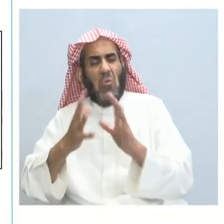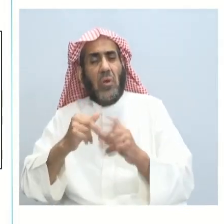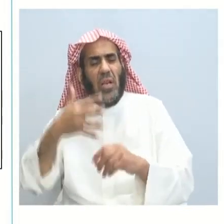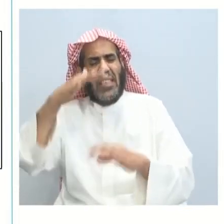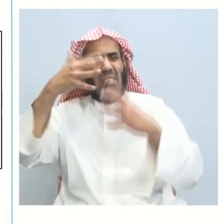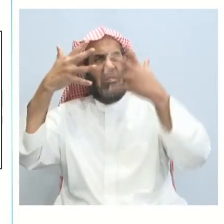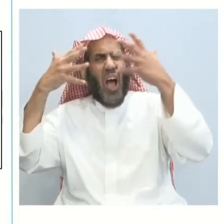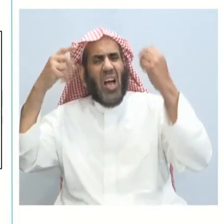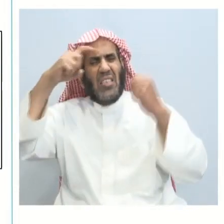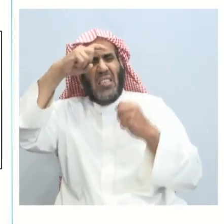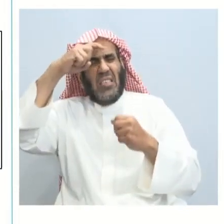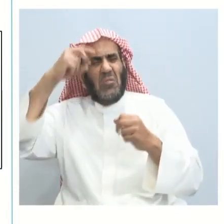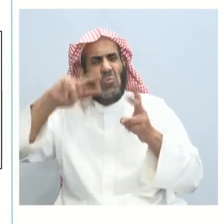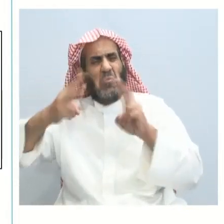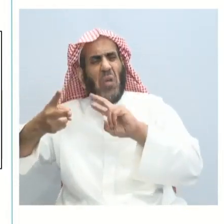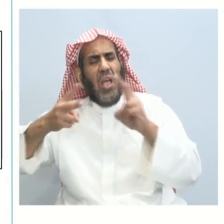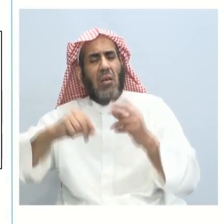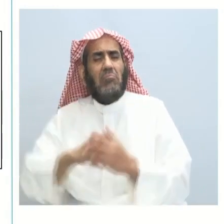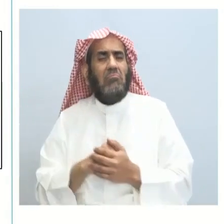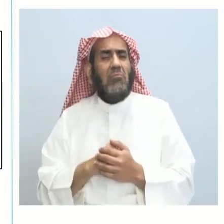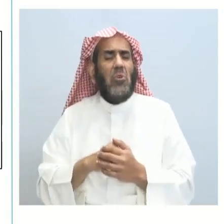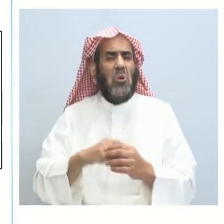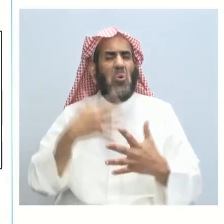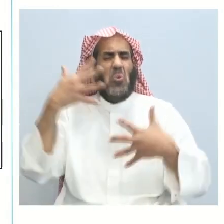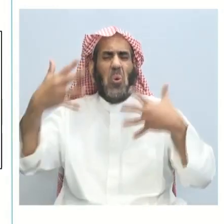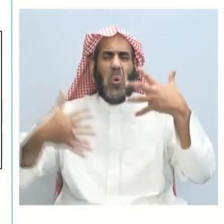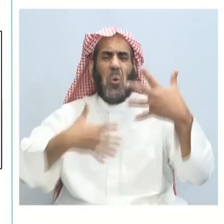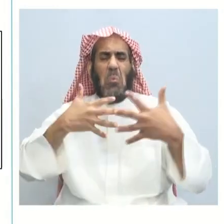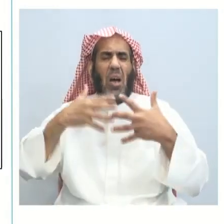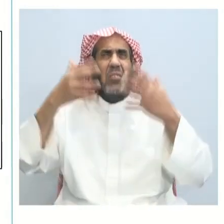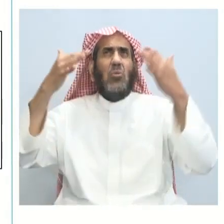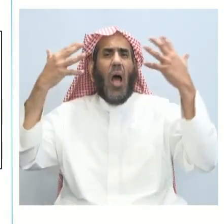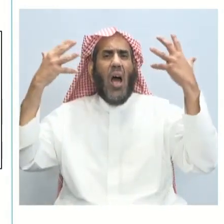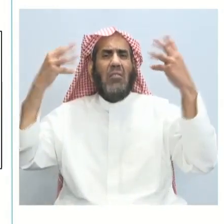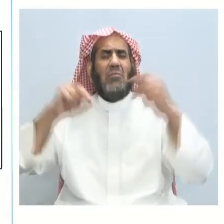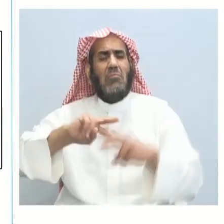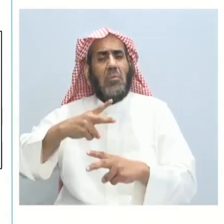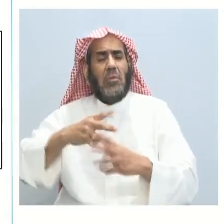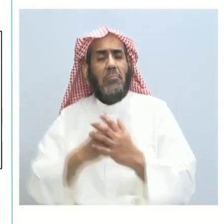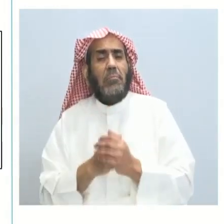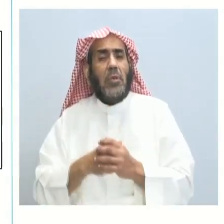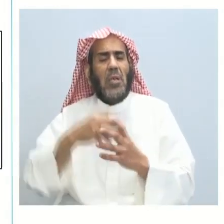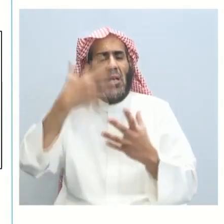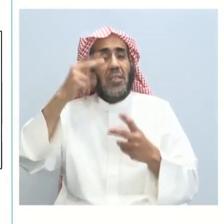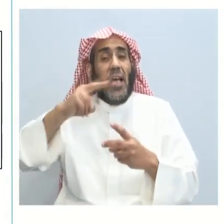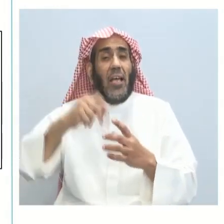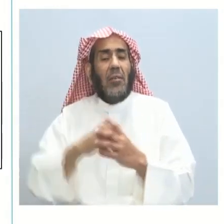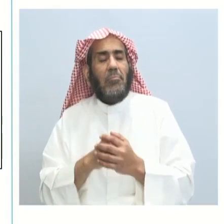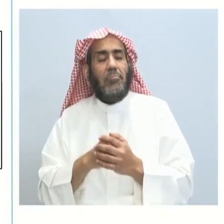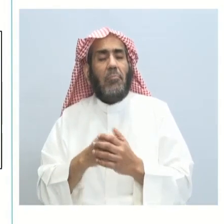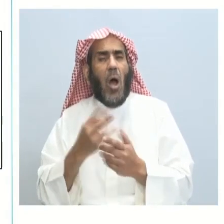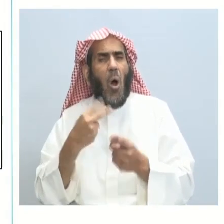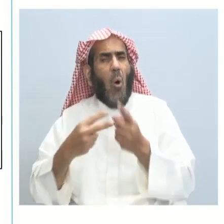الطقس قد يكون الطقس تغير هنالك تقلبات في الطقس وبالتالي قد يكون الطقس تغير عن